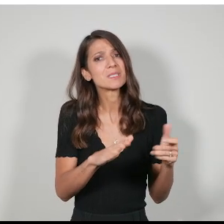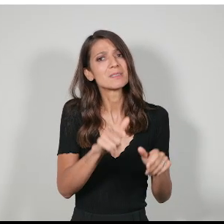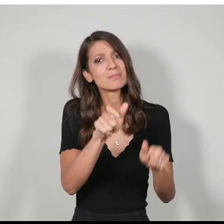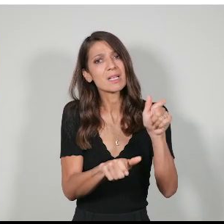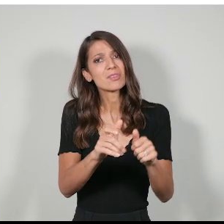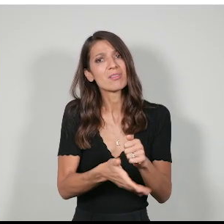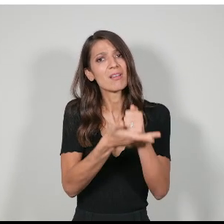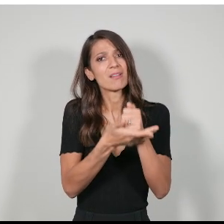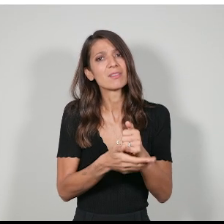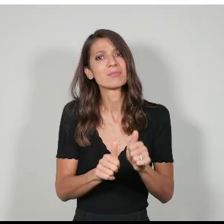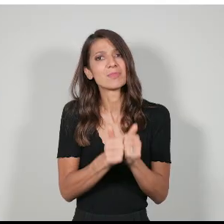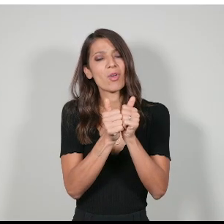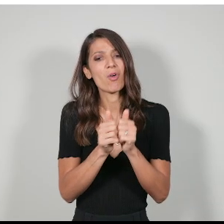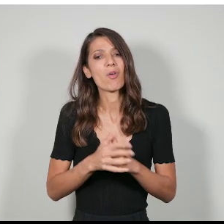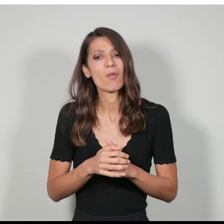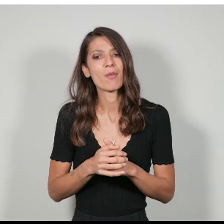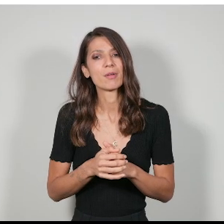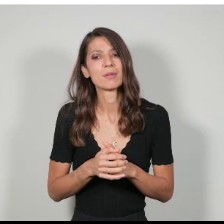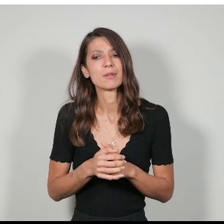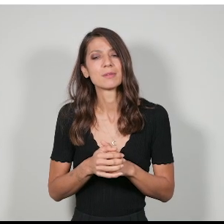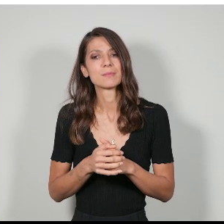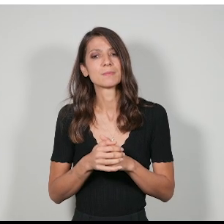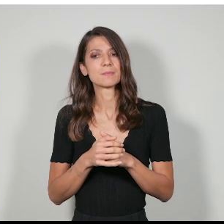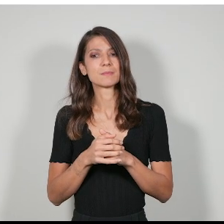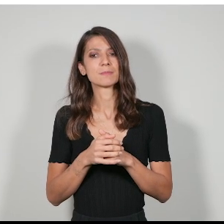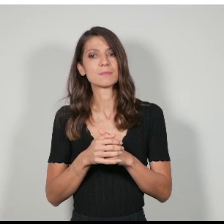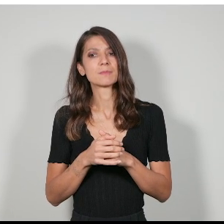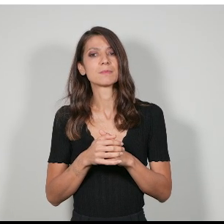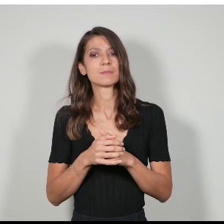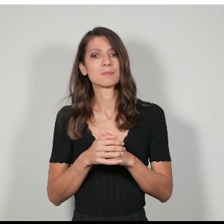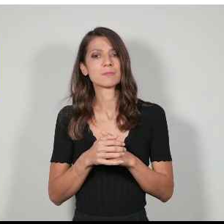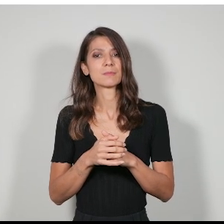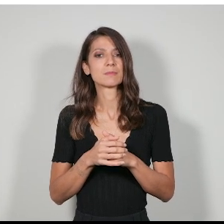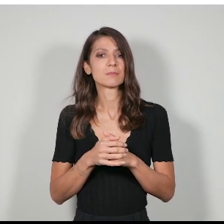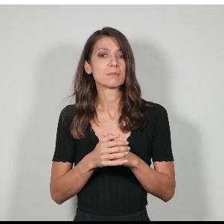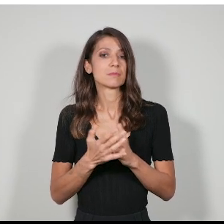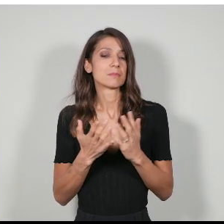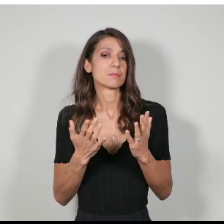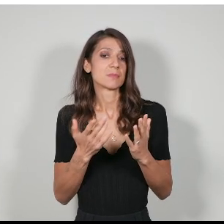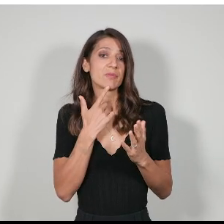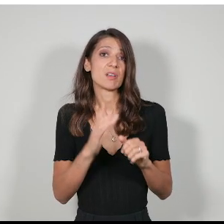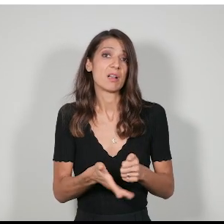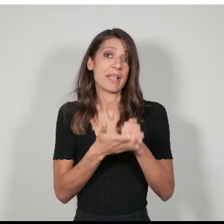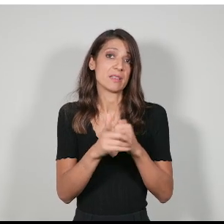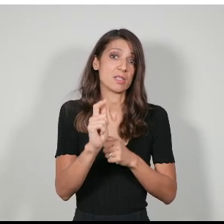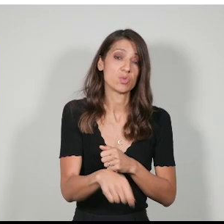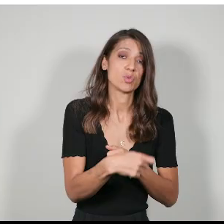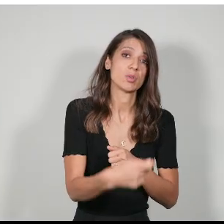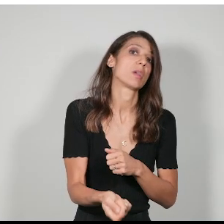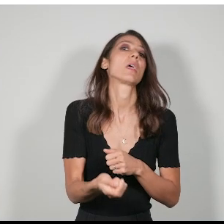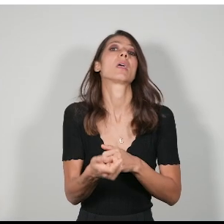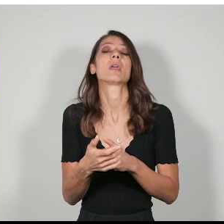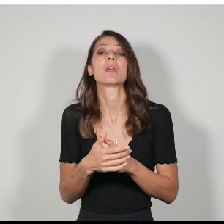exprimé à travers cela. L'approche naturelle de l'aide, bien évidemment, les enjeux